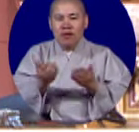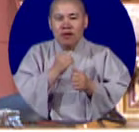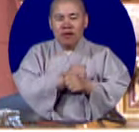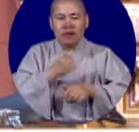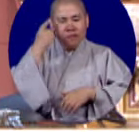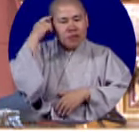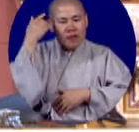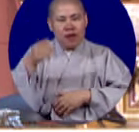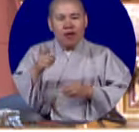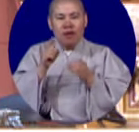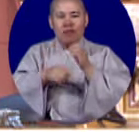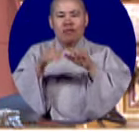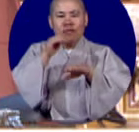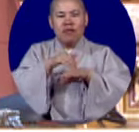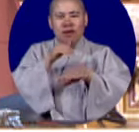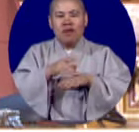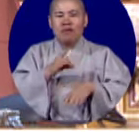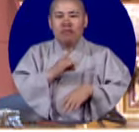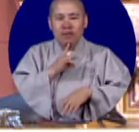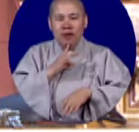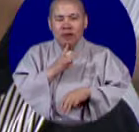없거든요.